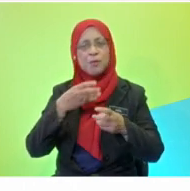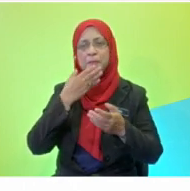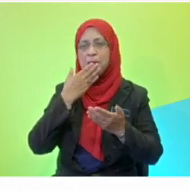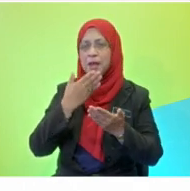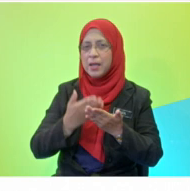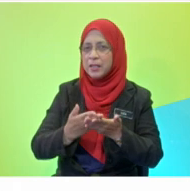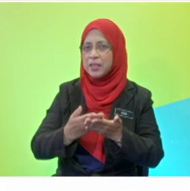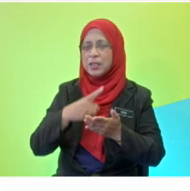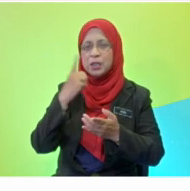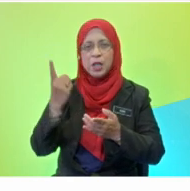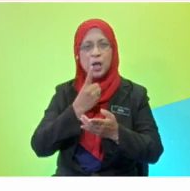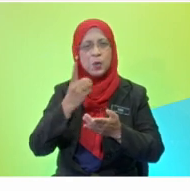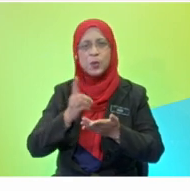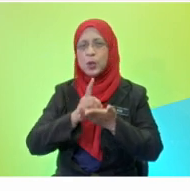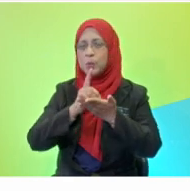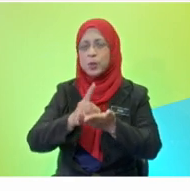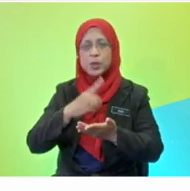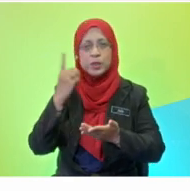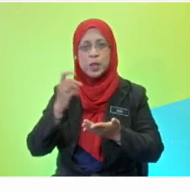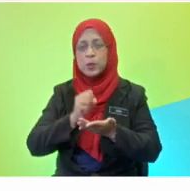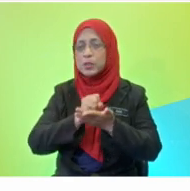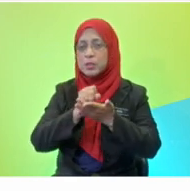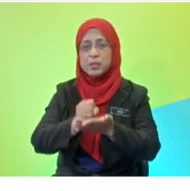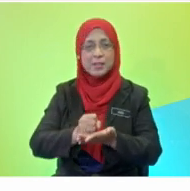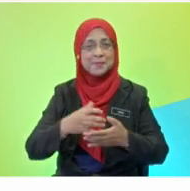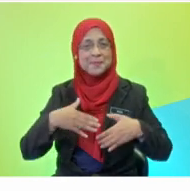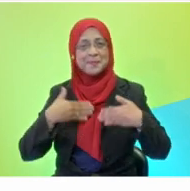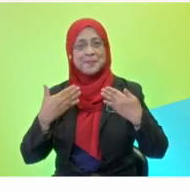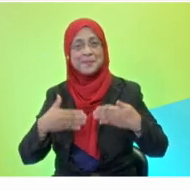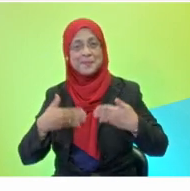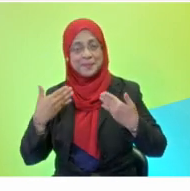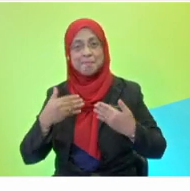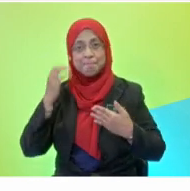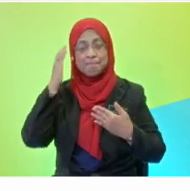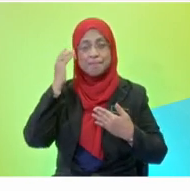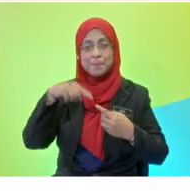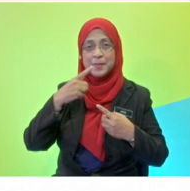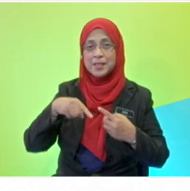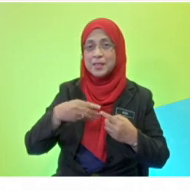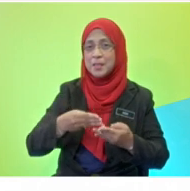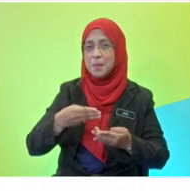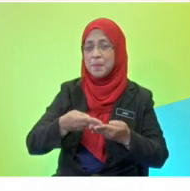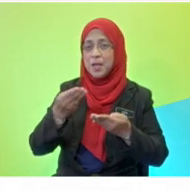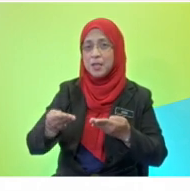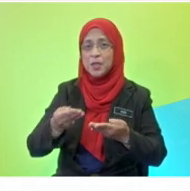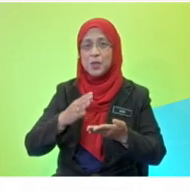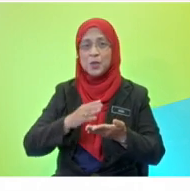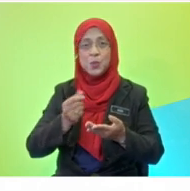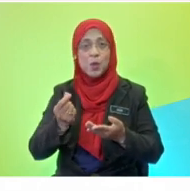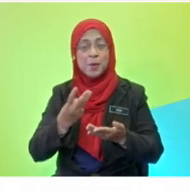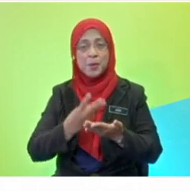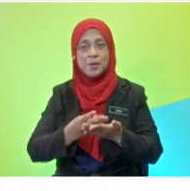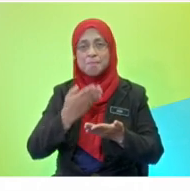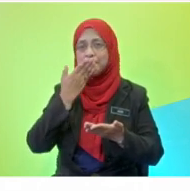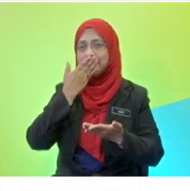di acara segera secara tidak sedap bila kita bagi duit ke orang dia akan Ti perasaan Alhamdulillah aku dapat bagi dekat